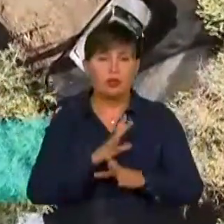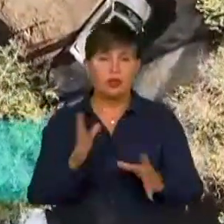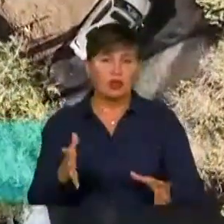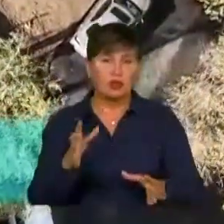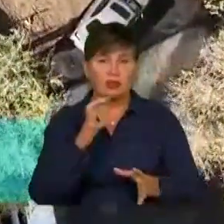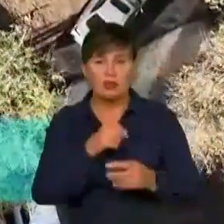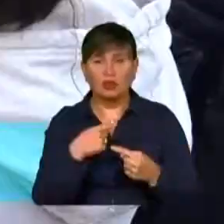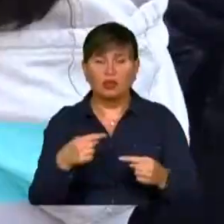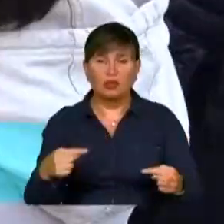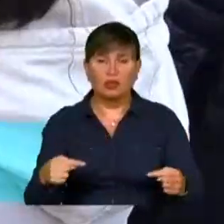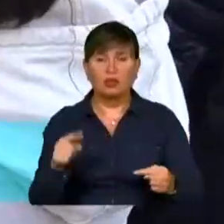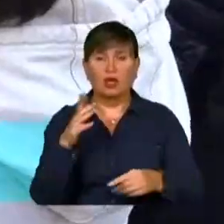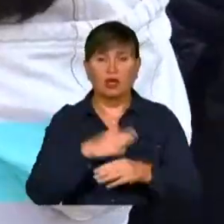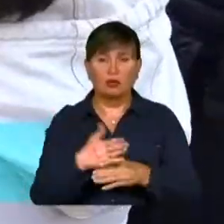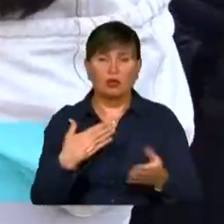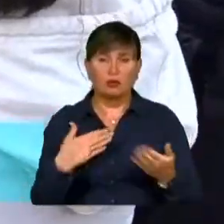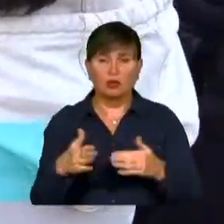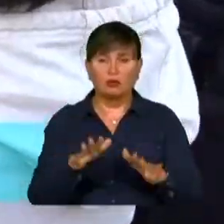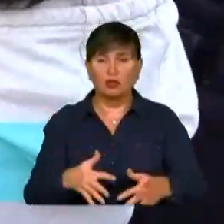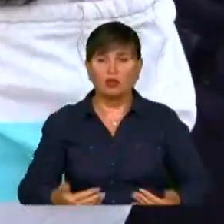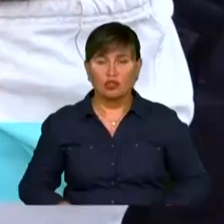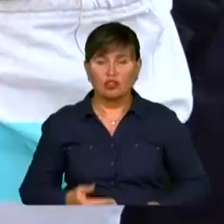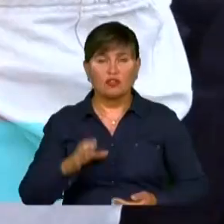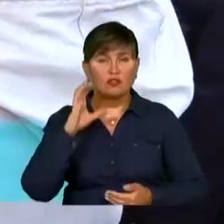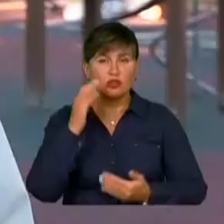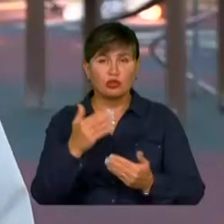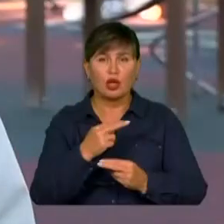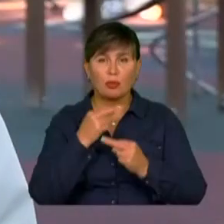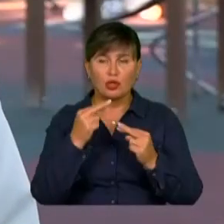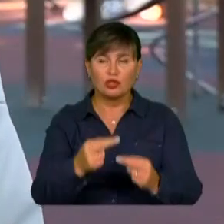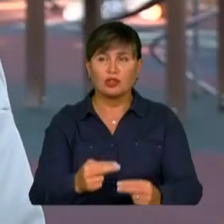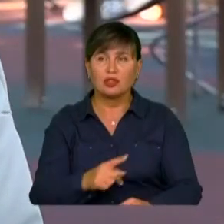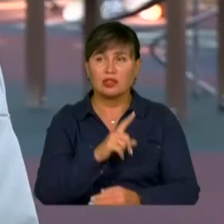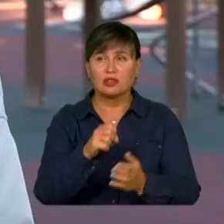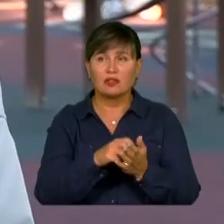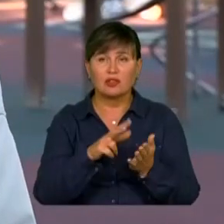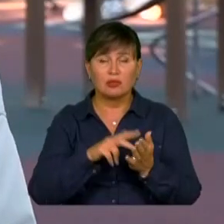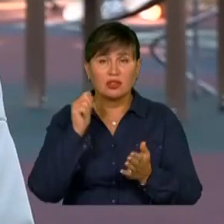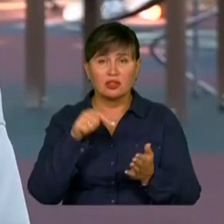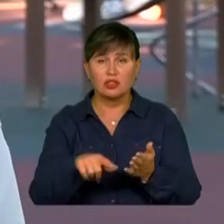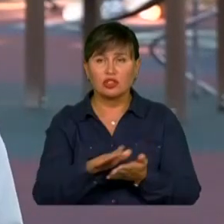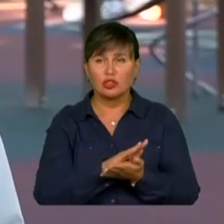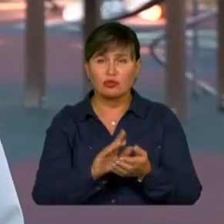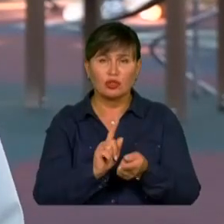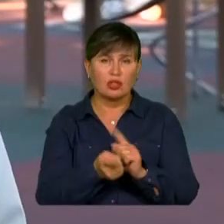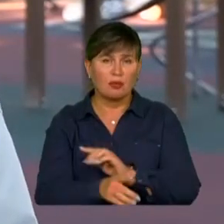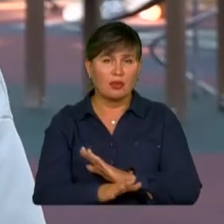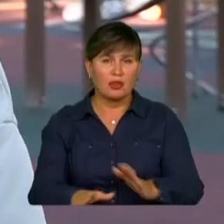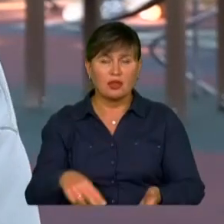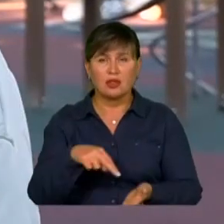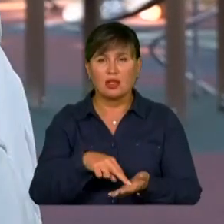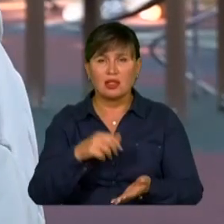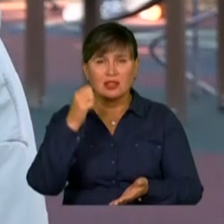вандализма. Здесь же аким пообщался с местными жителями и выслушал их обращение. За 18 лет здесь ничего не менялось. То есть стояли